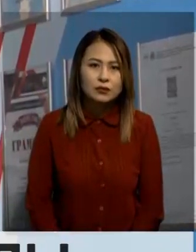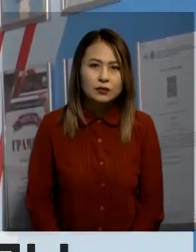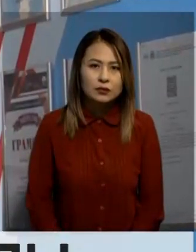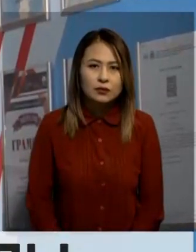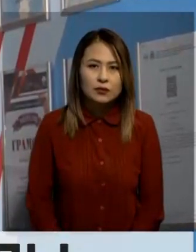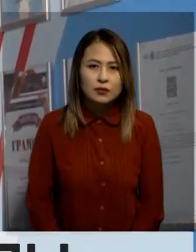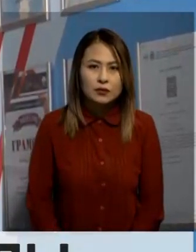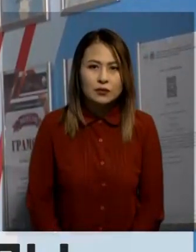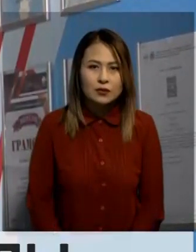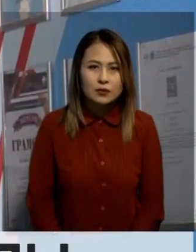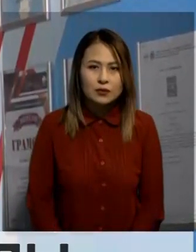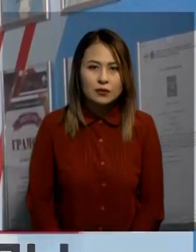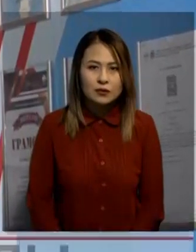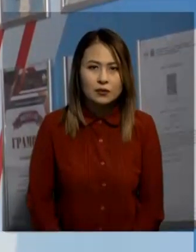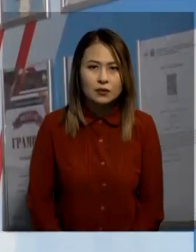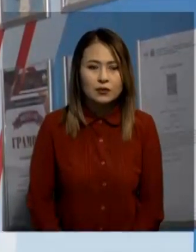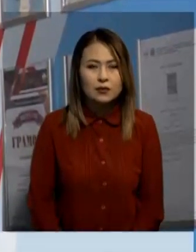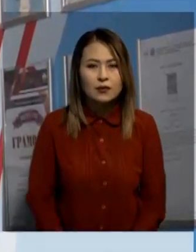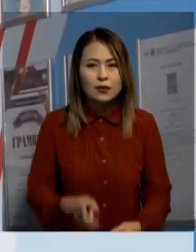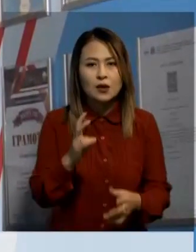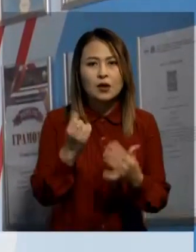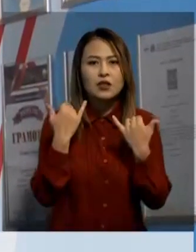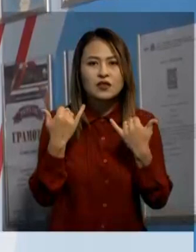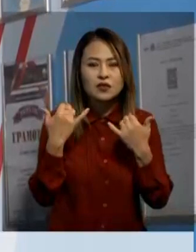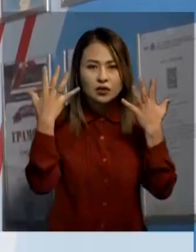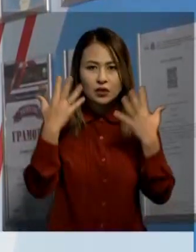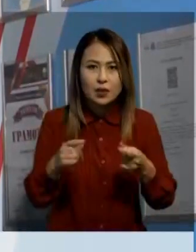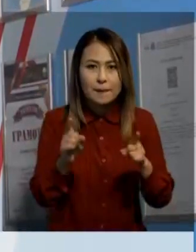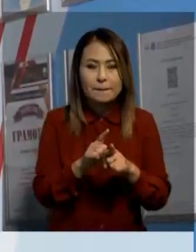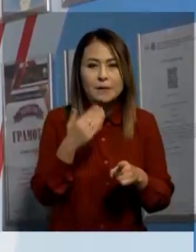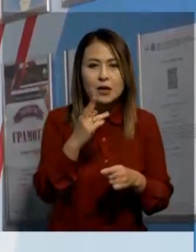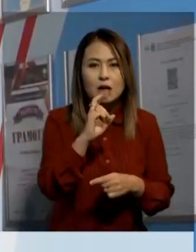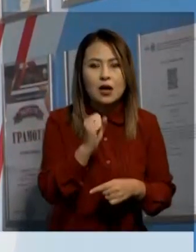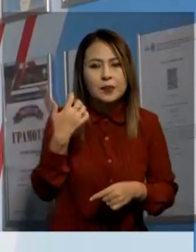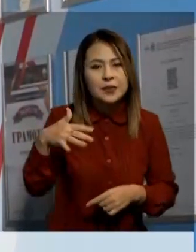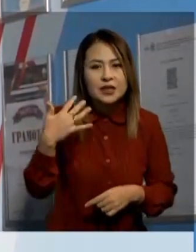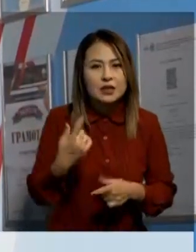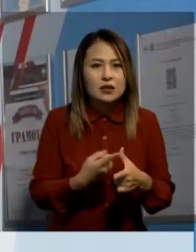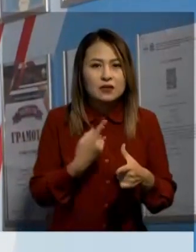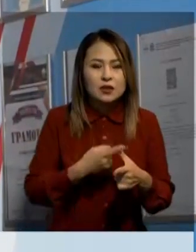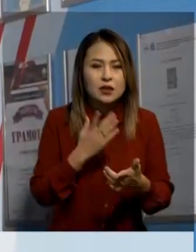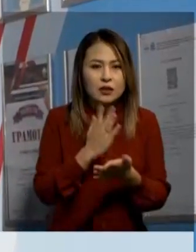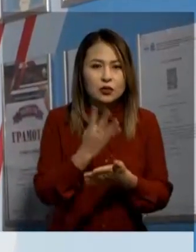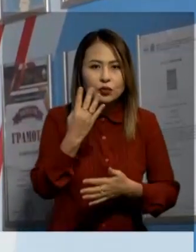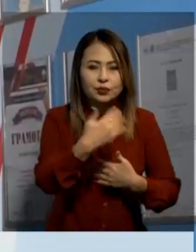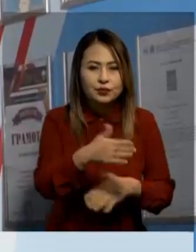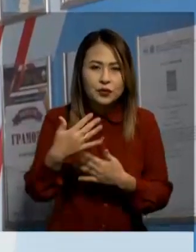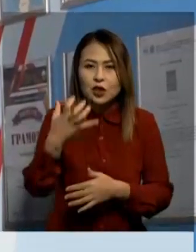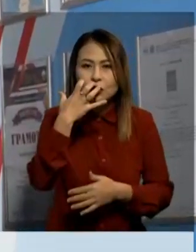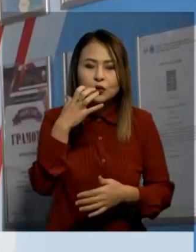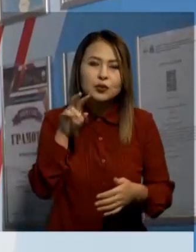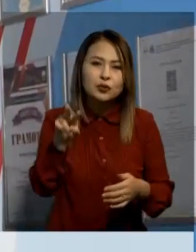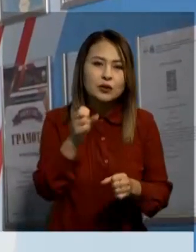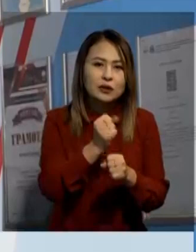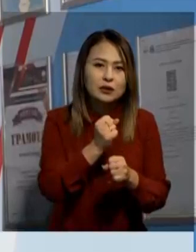На сегодняшний день там установлен 4 паровых котла. Бүгінгі дейін онда КАЭЛУ деп аталатын 4 бу қазандығы мен су жылытуға арналған